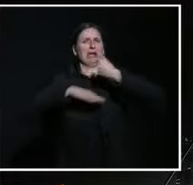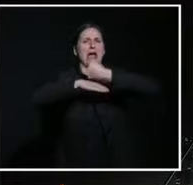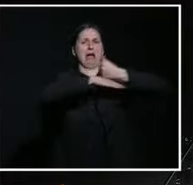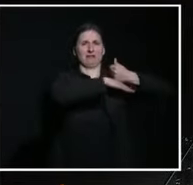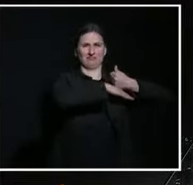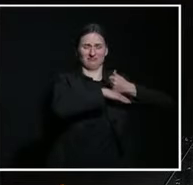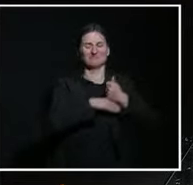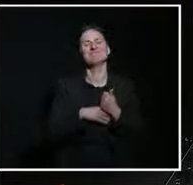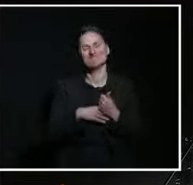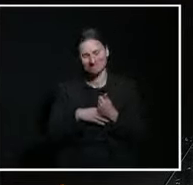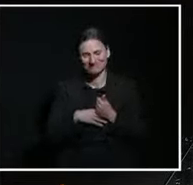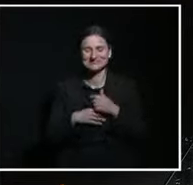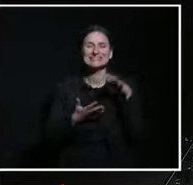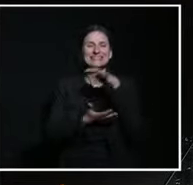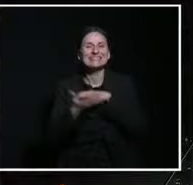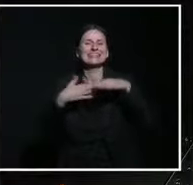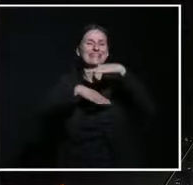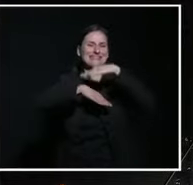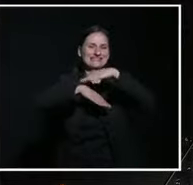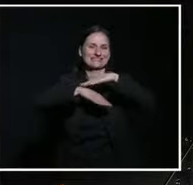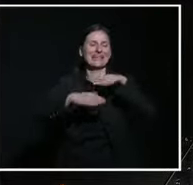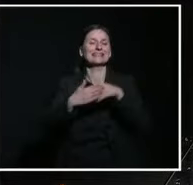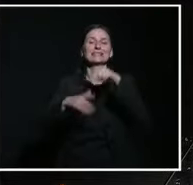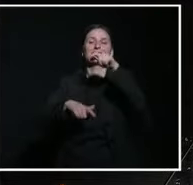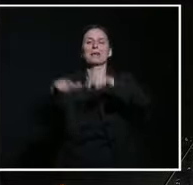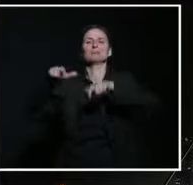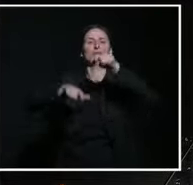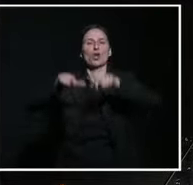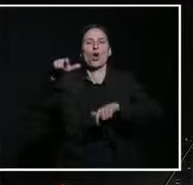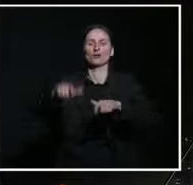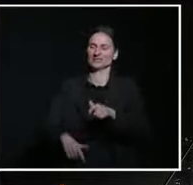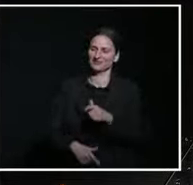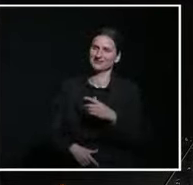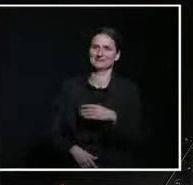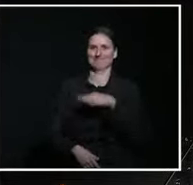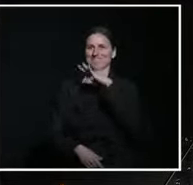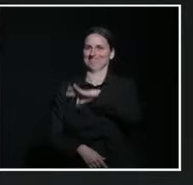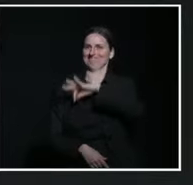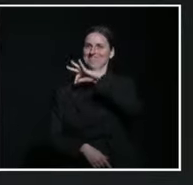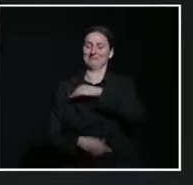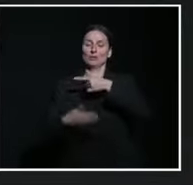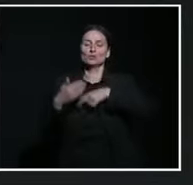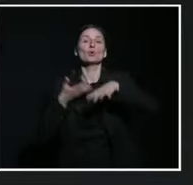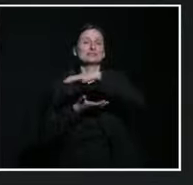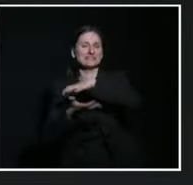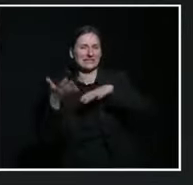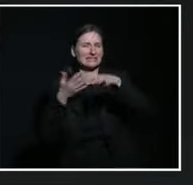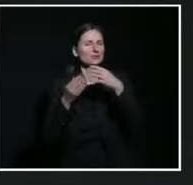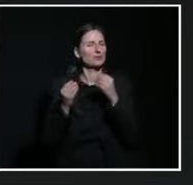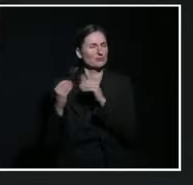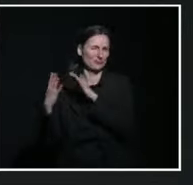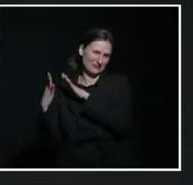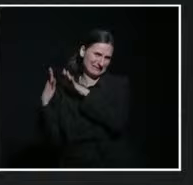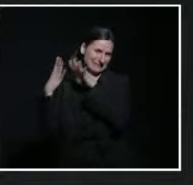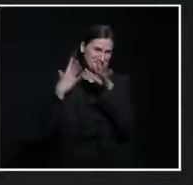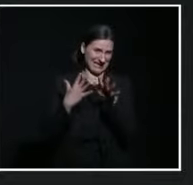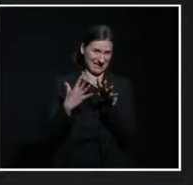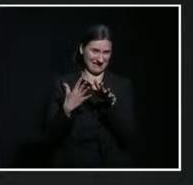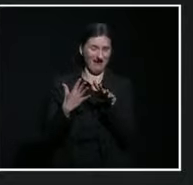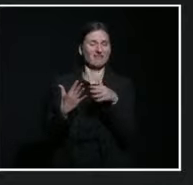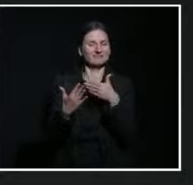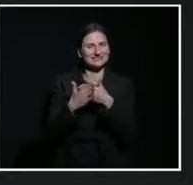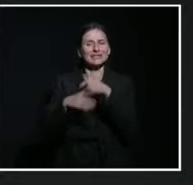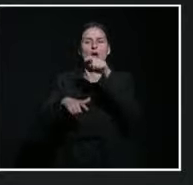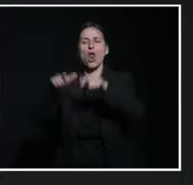In Krisenzeiten gibt es immer Krisenprofiteure. Und seit 10 Jahren sitzen diese